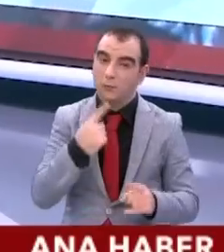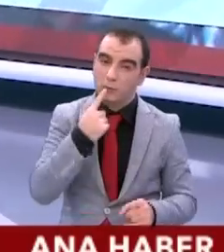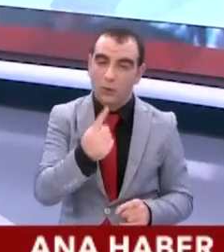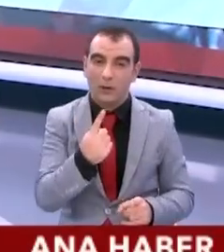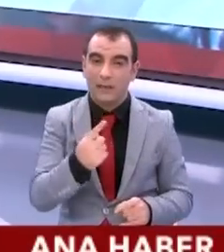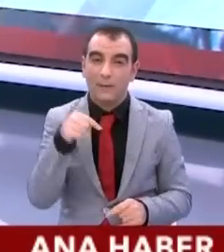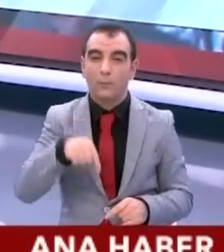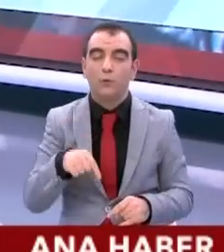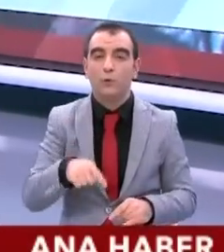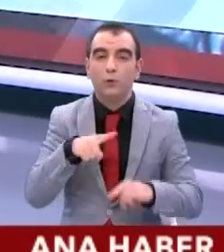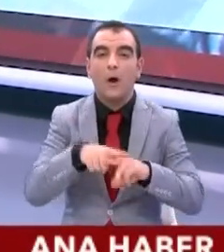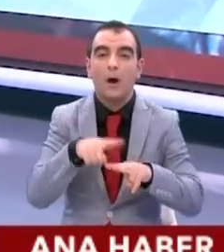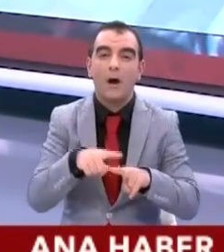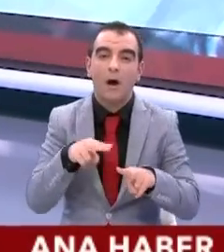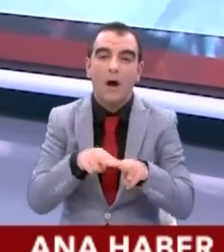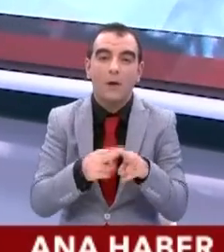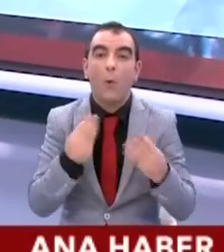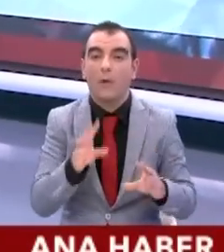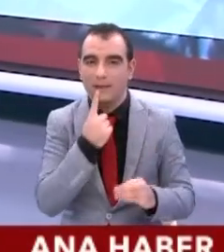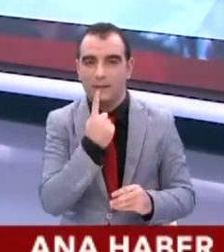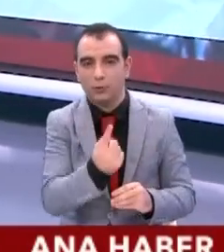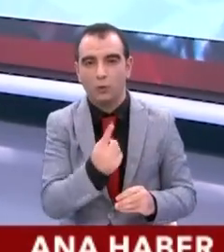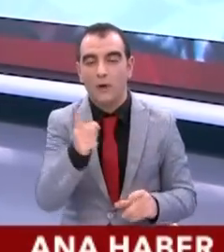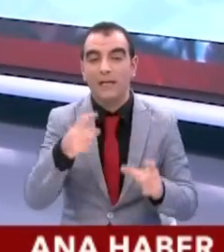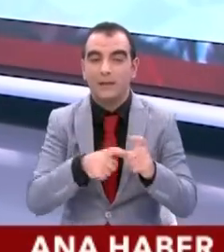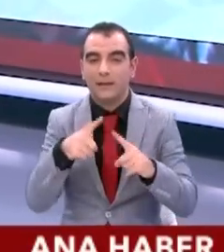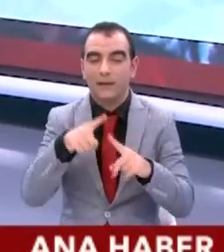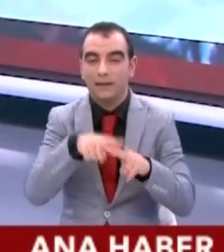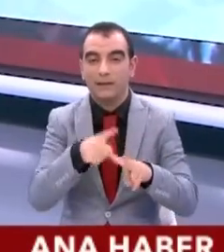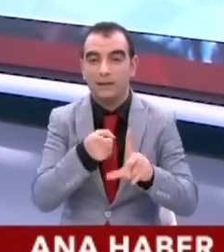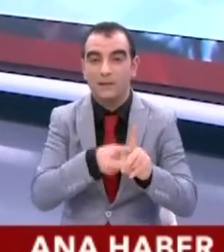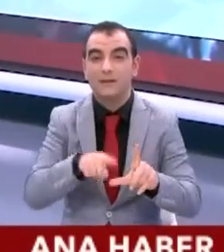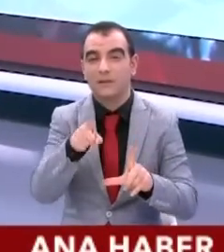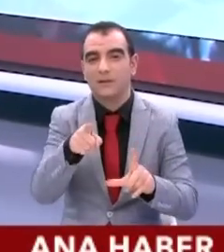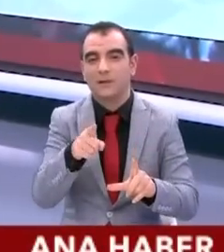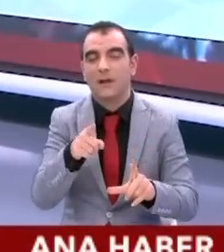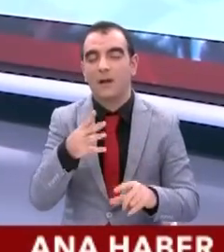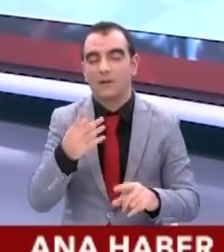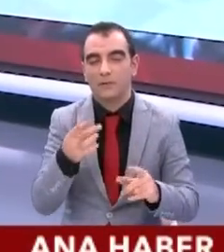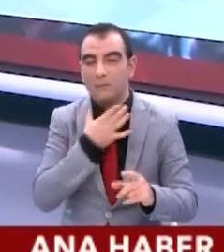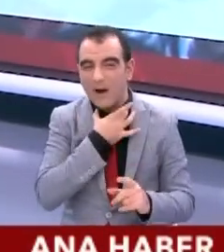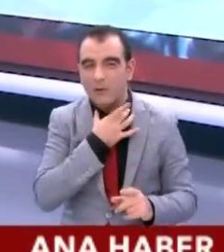haksızca bir şey olacağını da söyledi Dolayısıyla staj mağdurları için artık kapı kapandı diyebiliriz emeklilik bağlamında